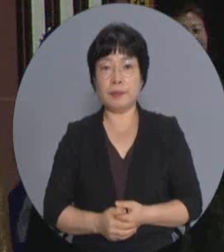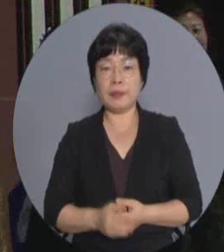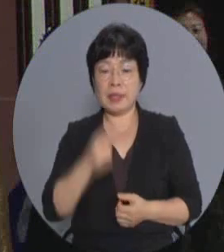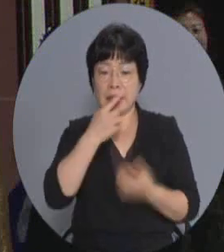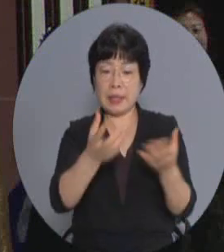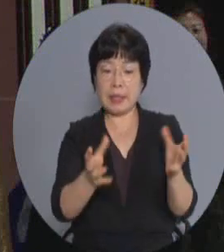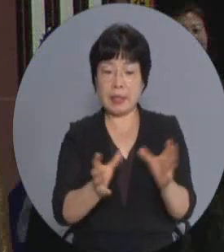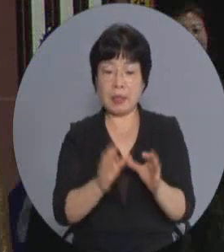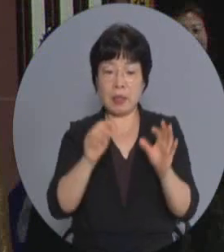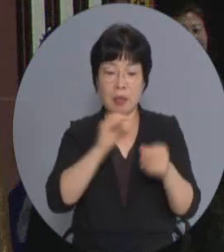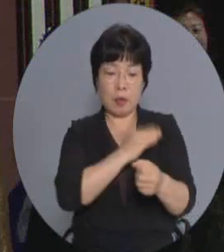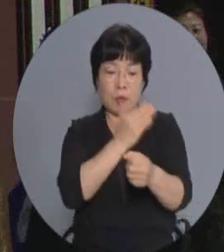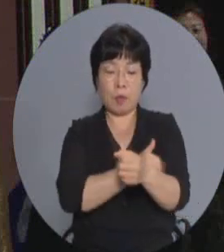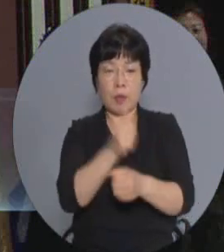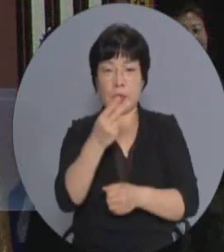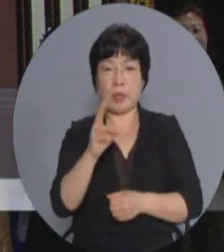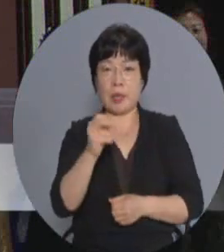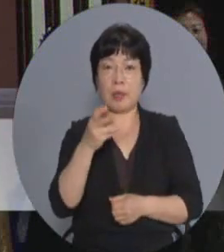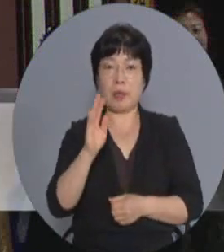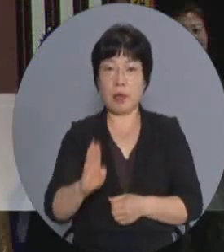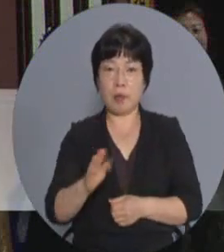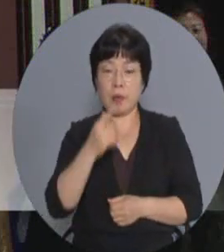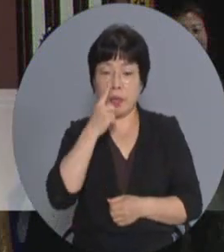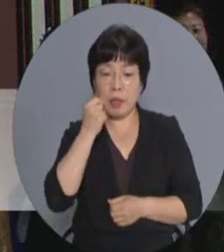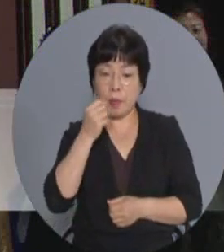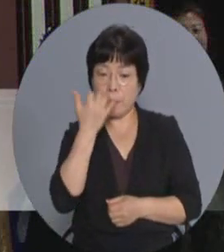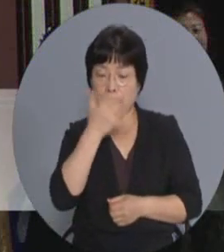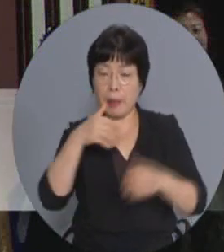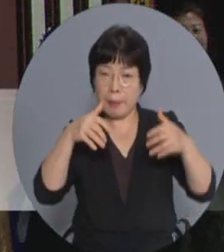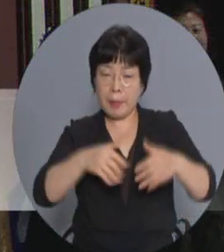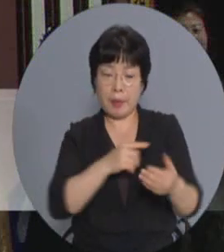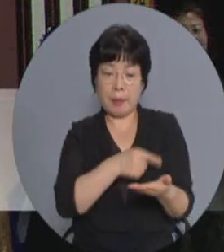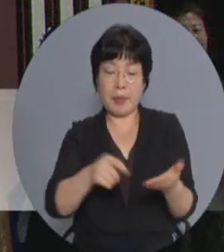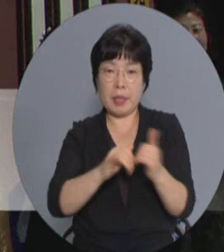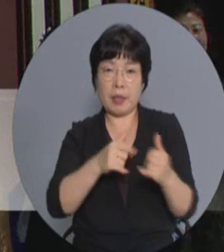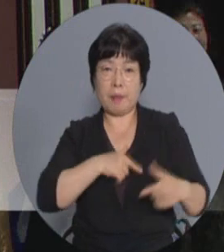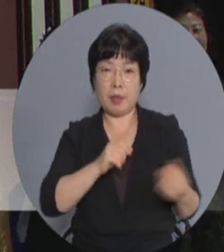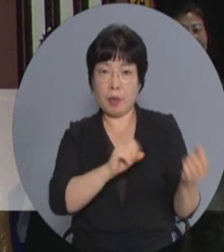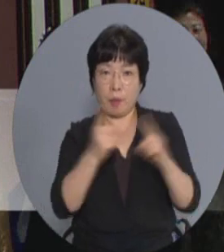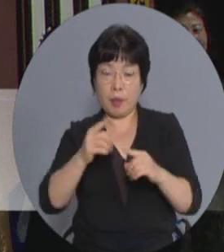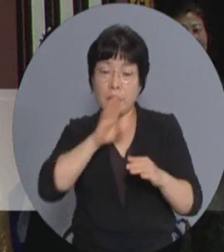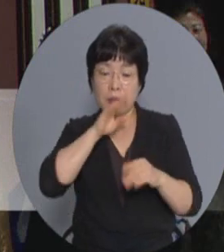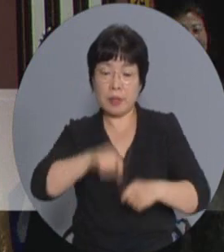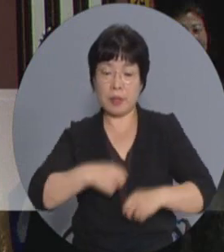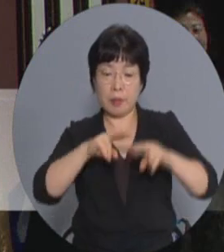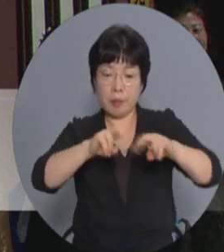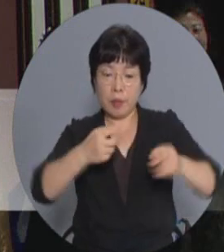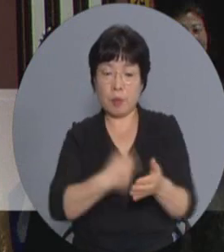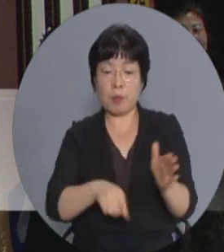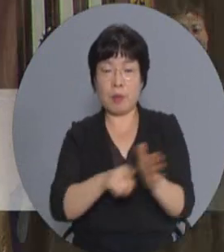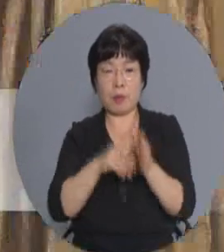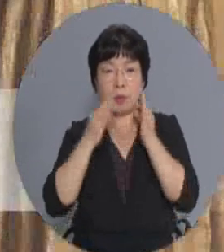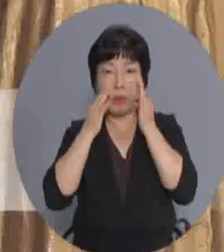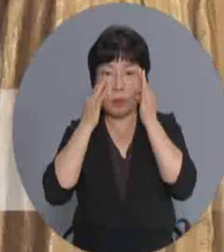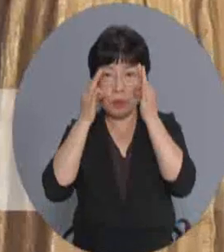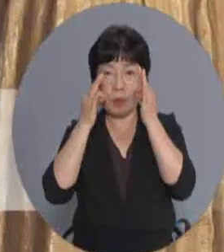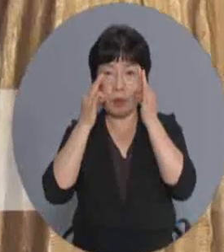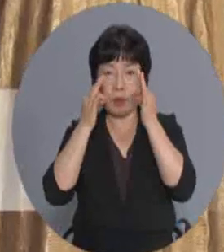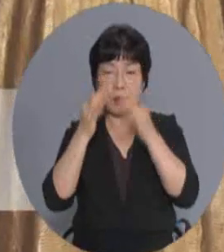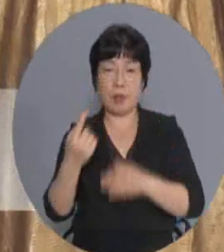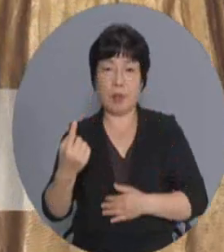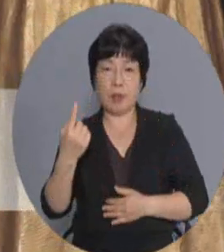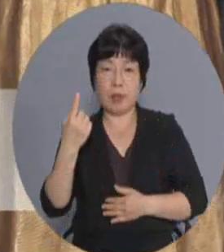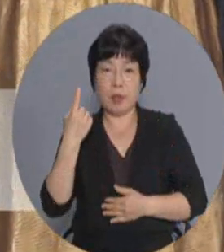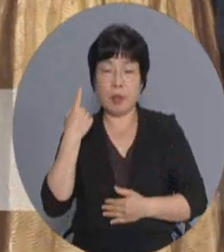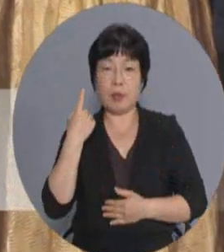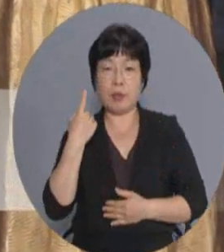더불어민주당 권향엽 의원이 일본구 위안부 피해자의 명예 회복과 진상 규명에 힘쓰기로 했습니다